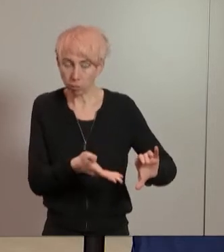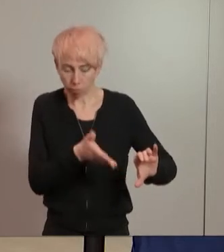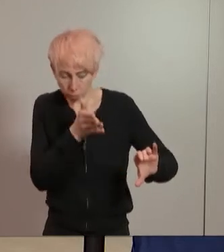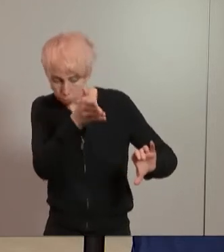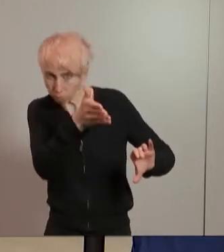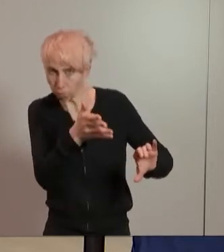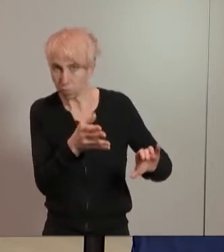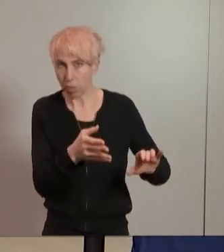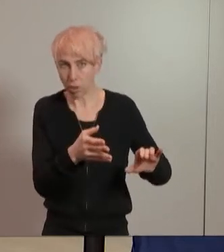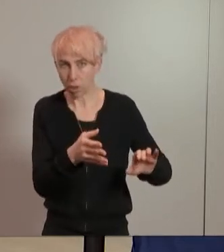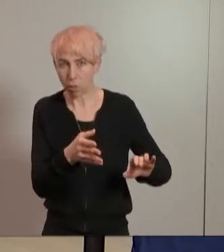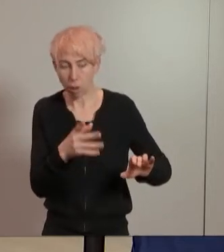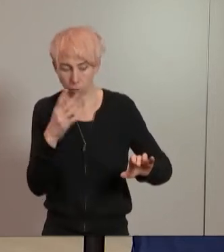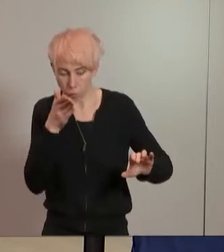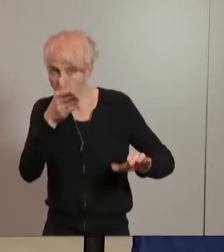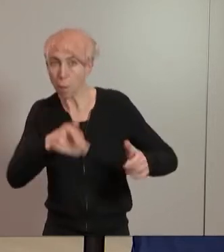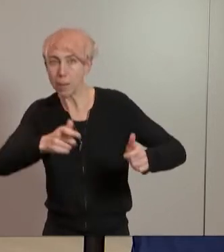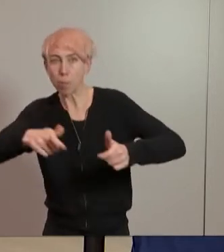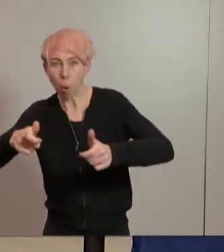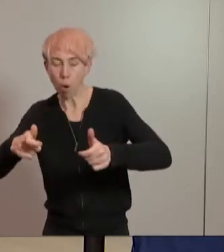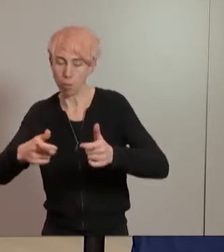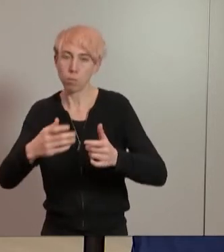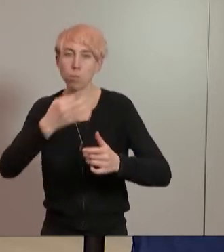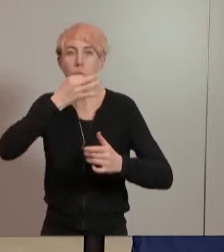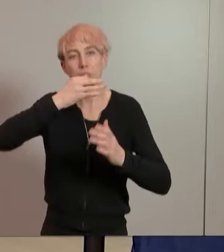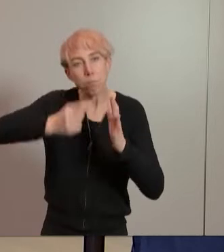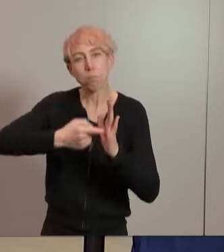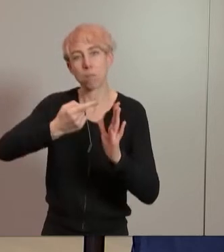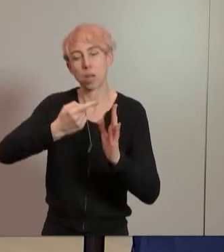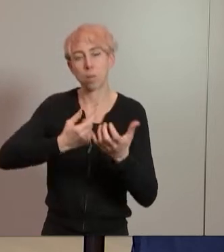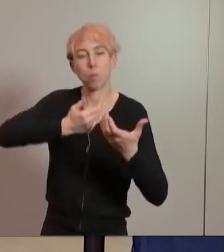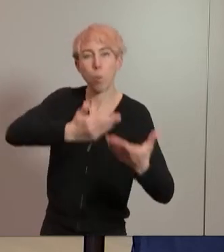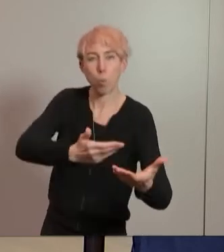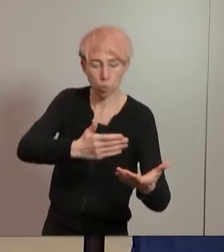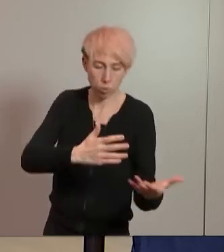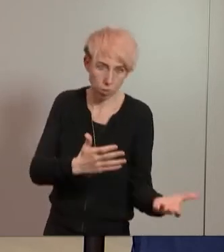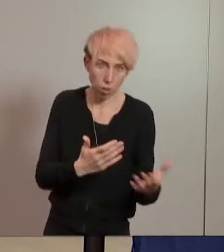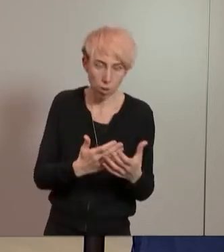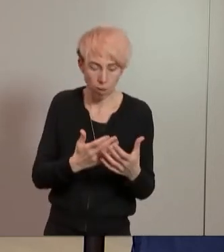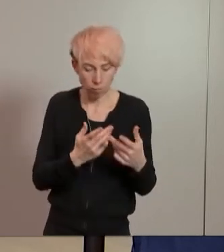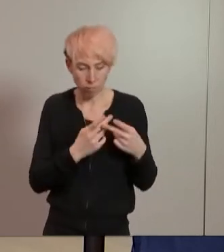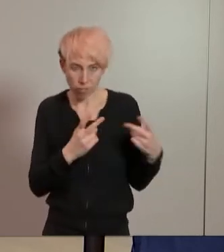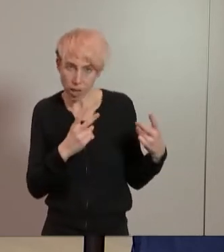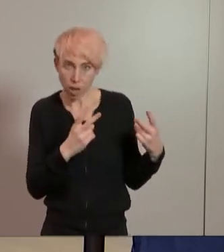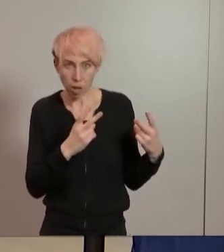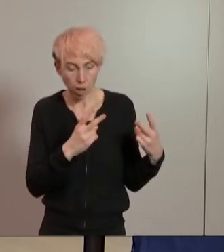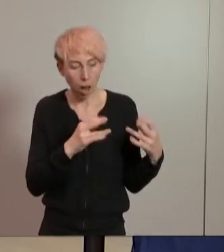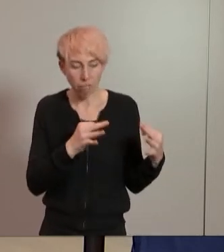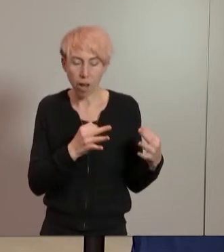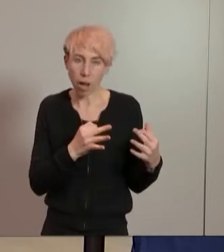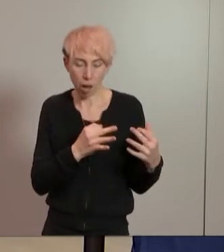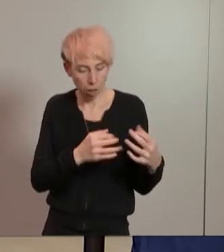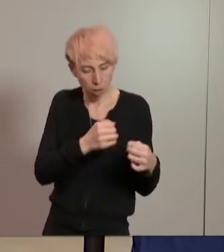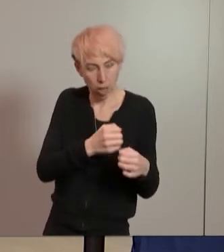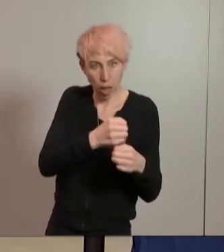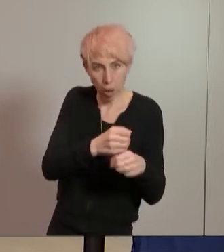ont trait à des bâtiments à venir, on en profite pour réitérer notre proposition d'améliorer les capacités de la ville en matière de maîtrise d'œuvre et